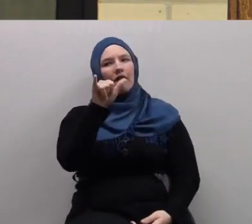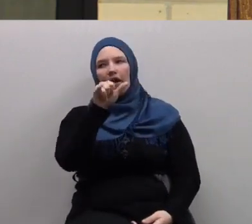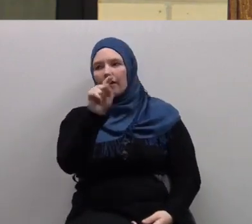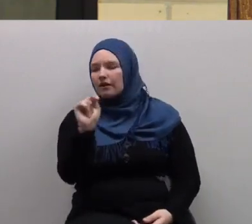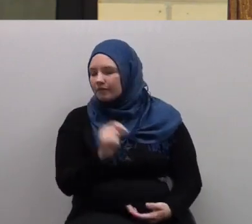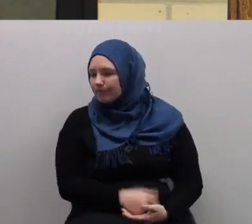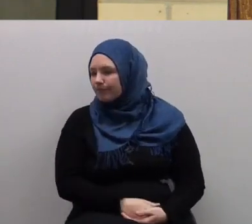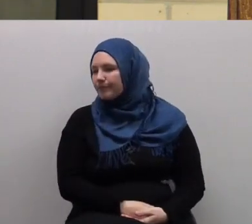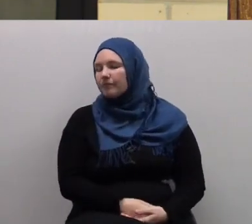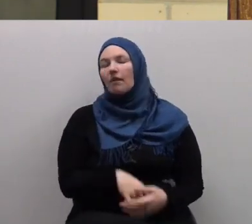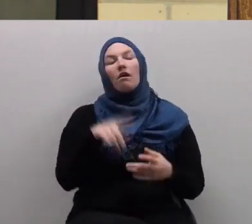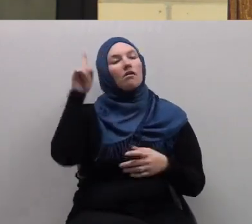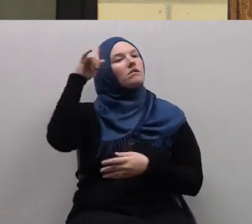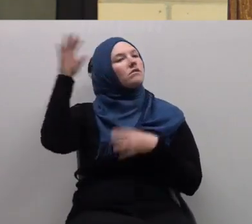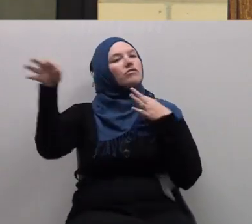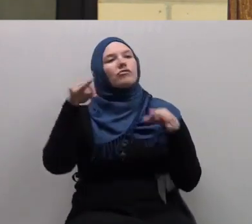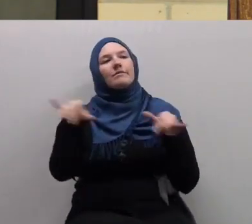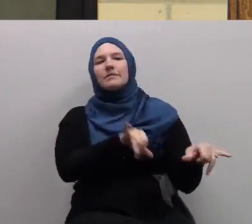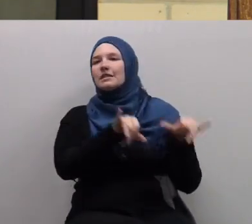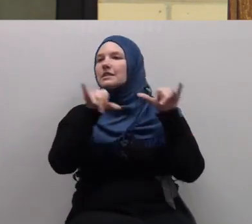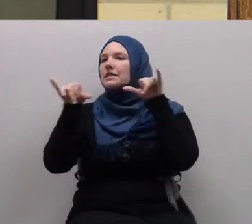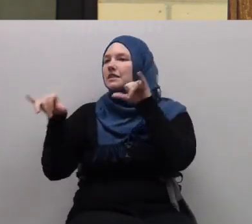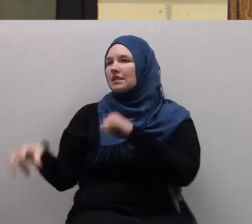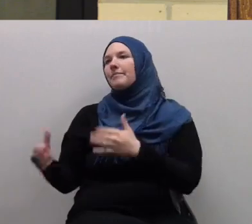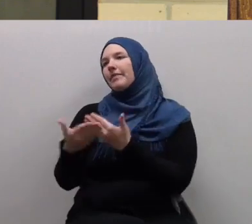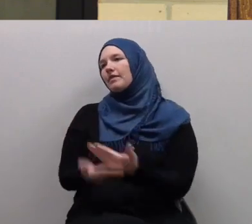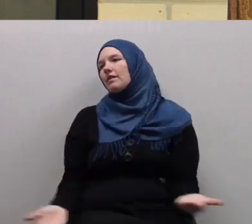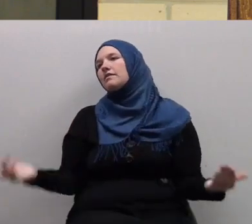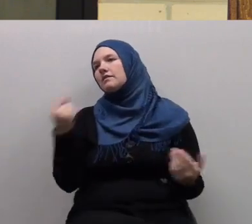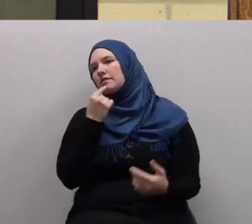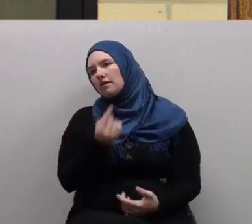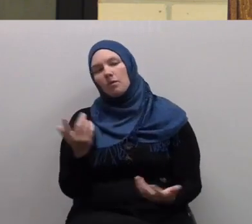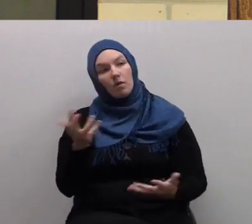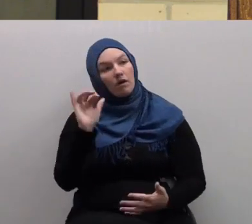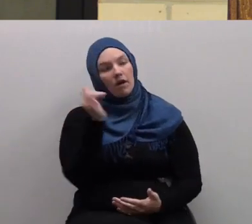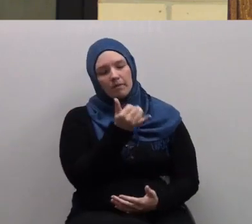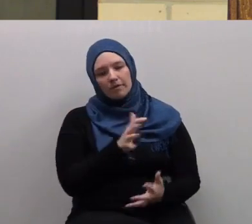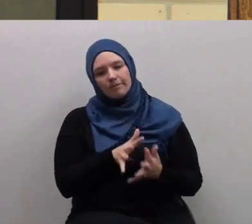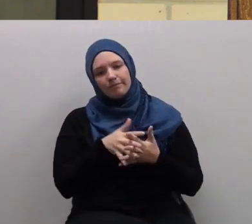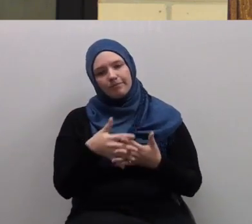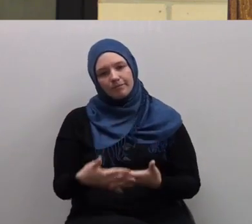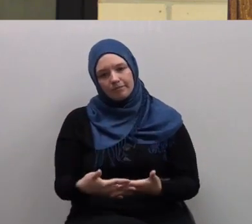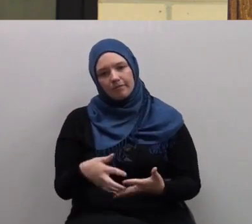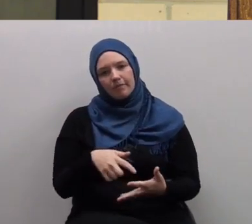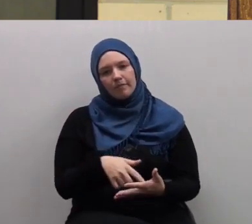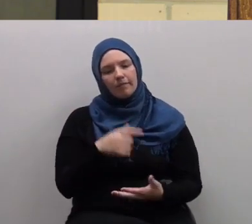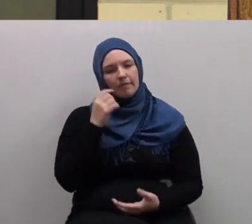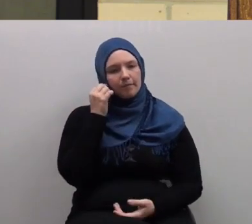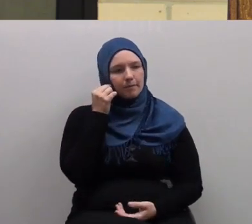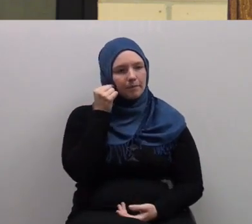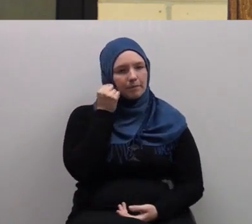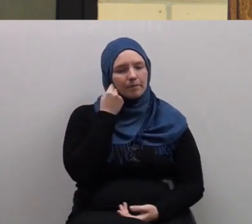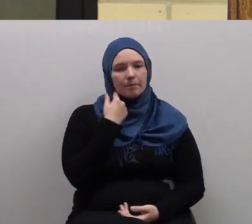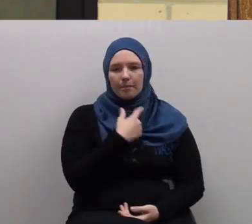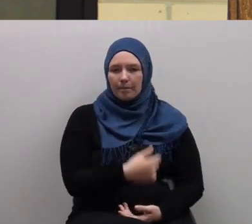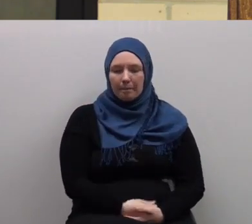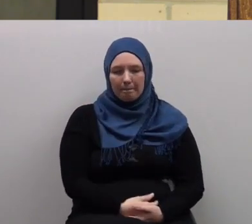Allah describes the same, saying, وَمِنَ النَّاسِ مَنْ يَعْبُدُ اللَّهَ عَلَى